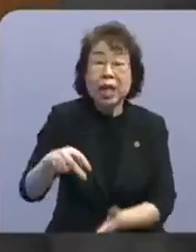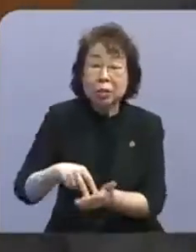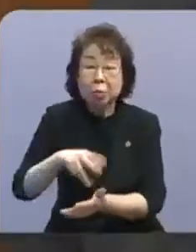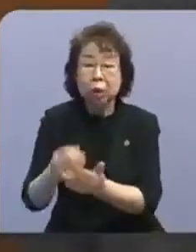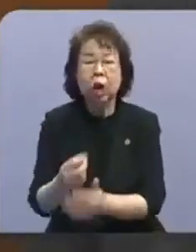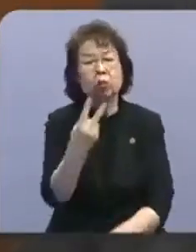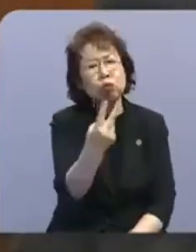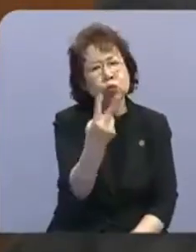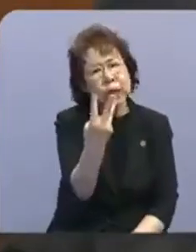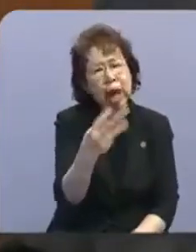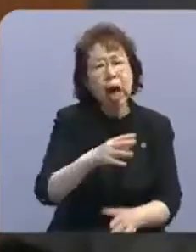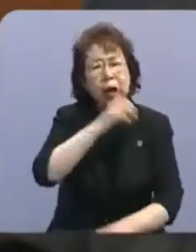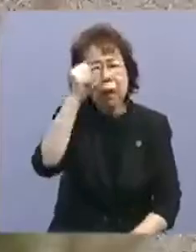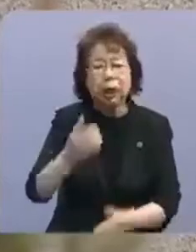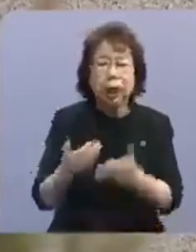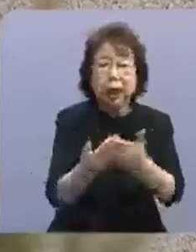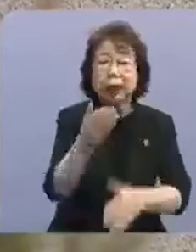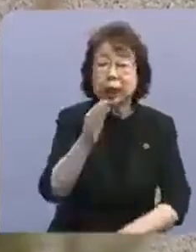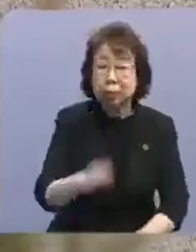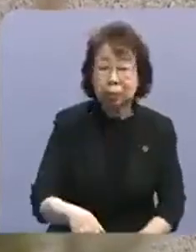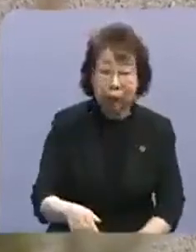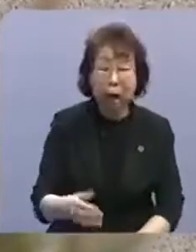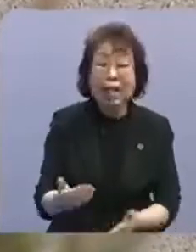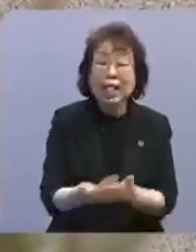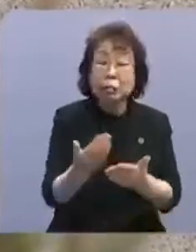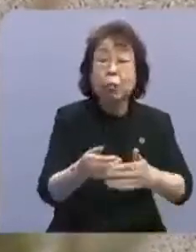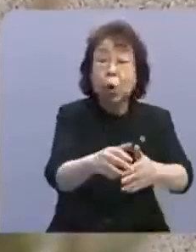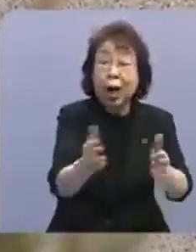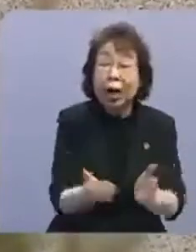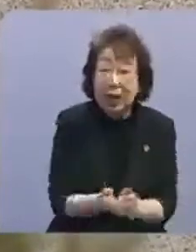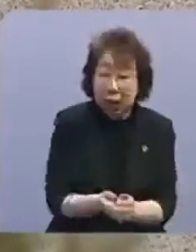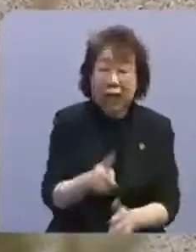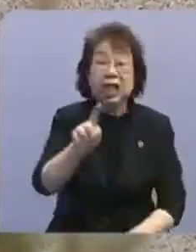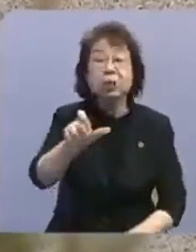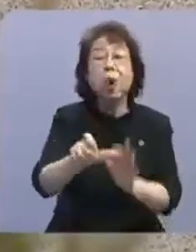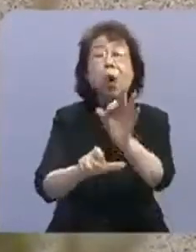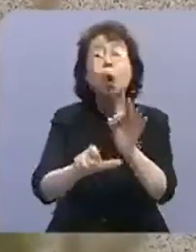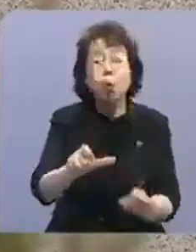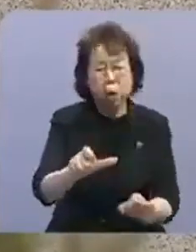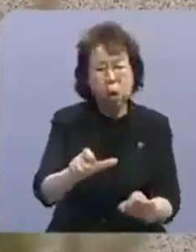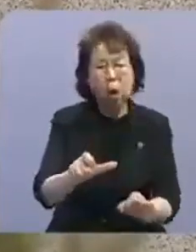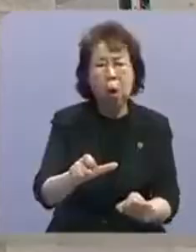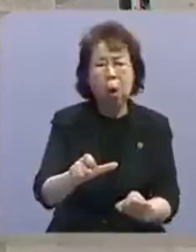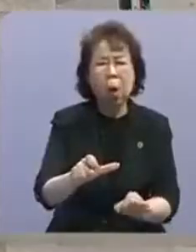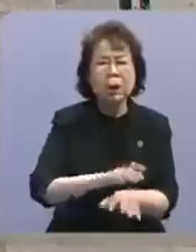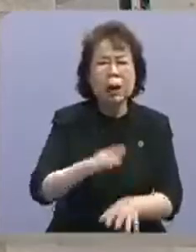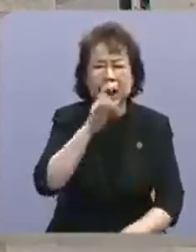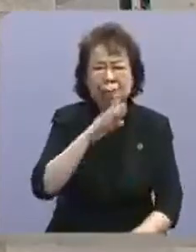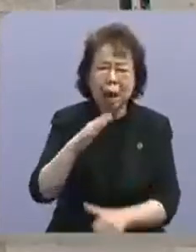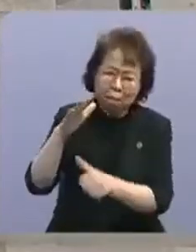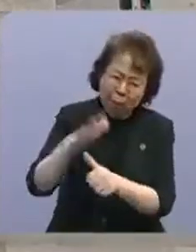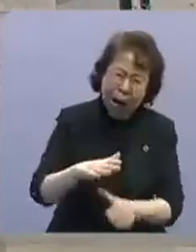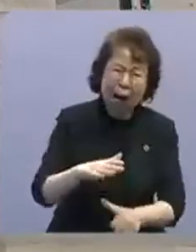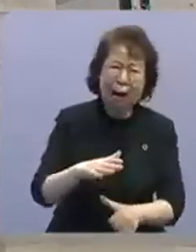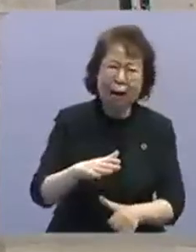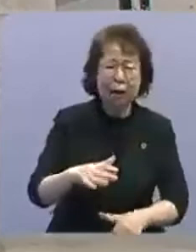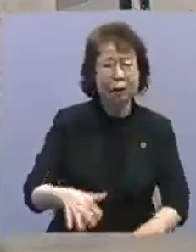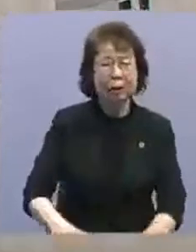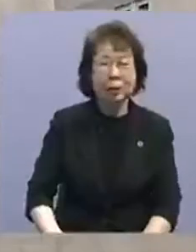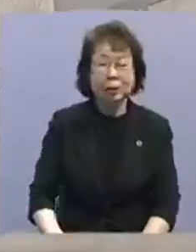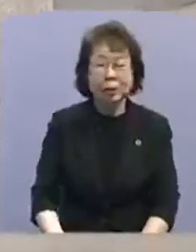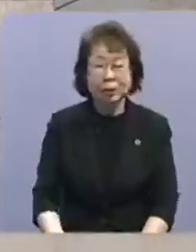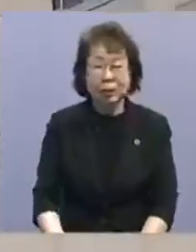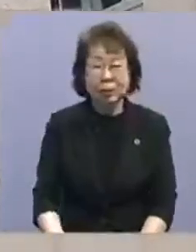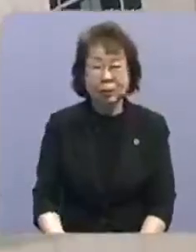두 세명의 당선자를 냈고 진보정당들은 지지율 15% 의 벽을 넘지 못해 당선자를 내지 못했습니다